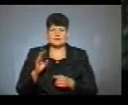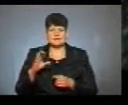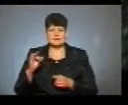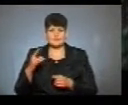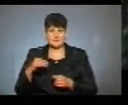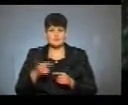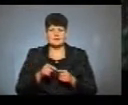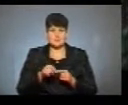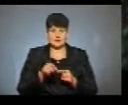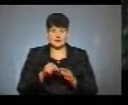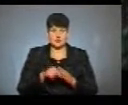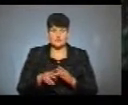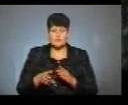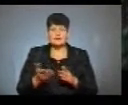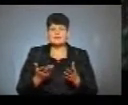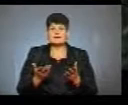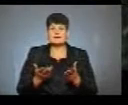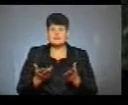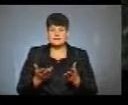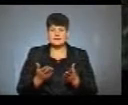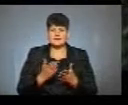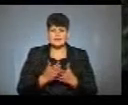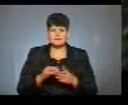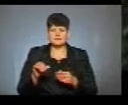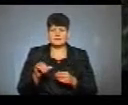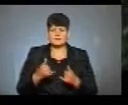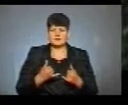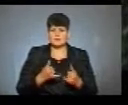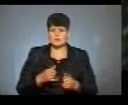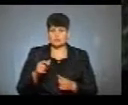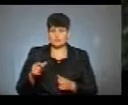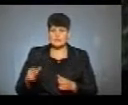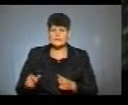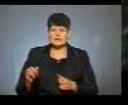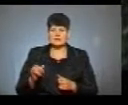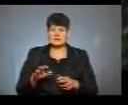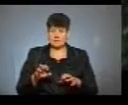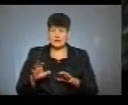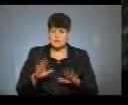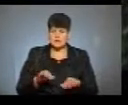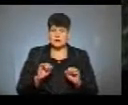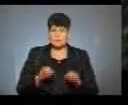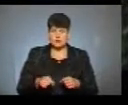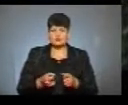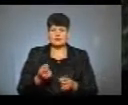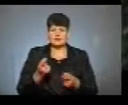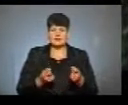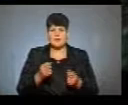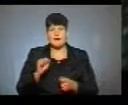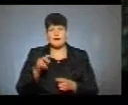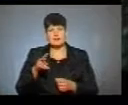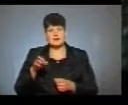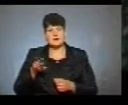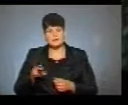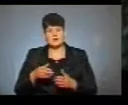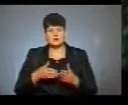речовин, які є токсичними для людини і тварин і можуть викликати від алергічних реакцій